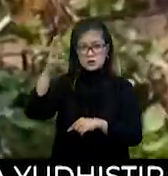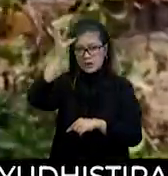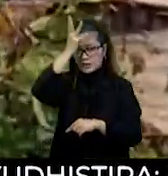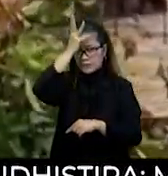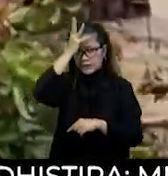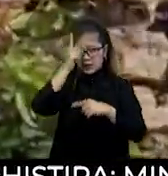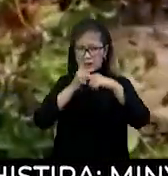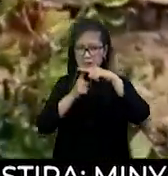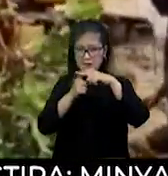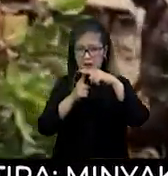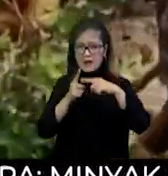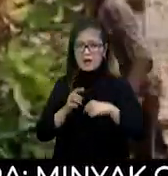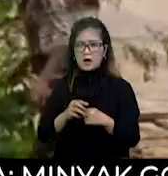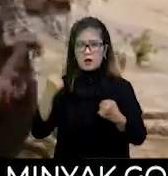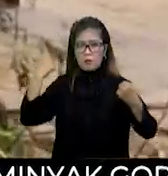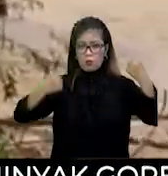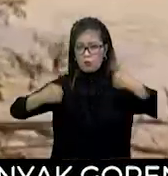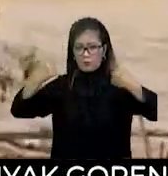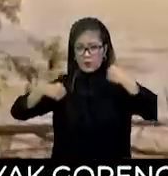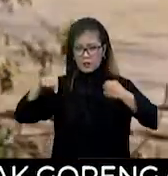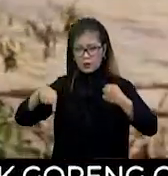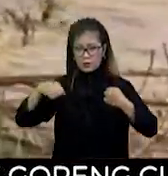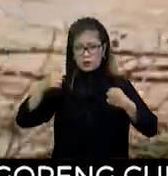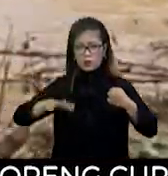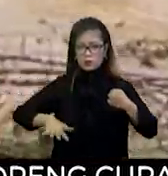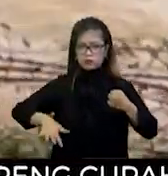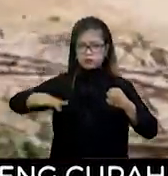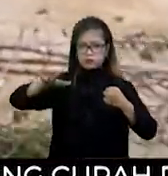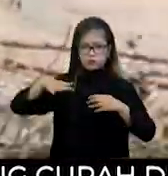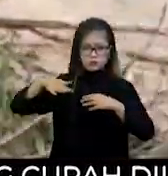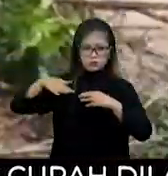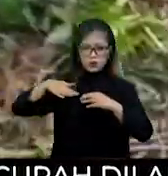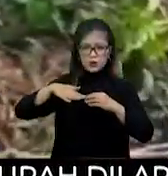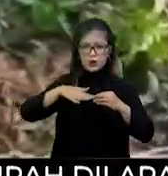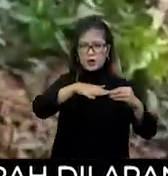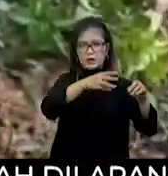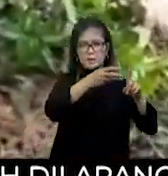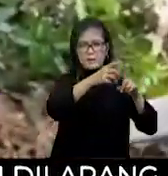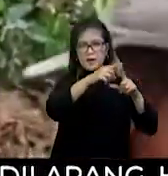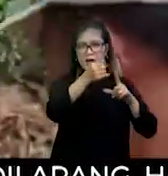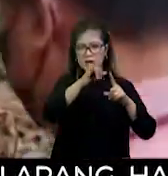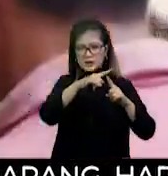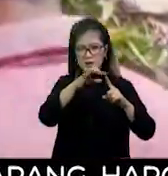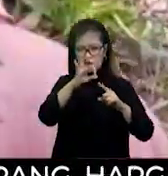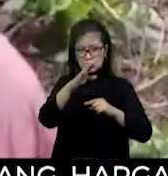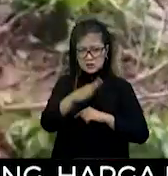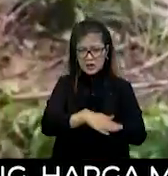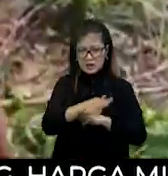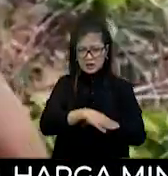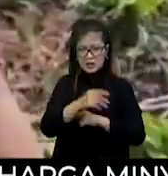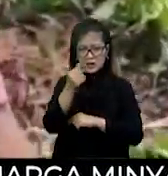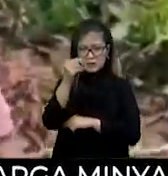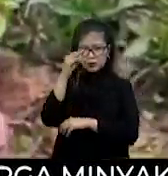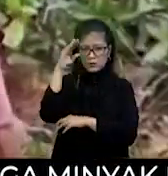Mobil Pasutri tersebut terseret arus banjir di Jalan Main Road, Gunung Bintang Awai, Barito Selatan, Rabu petang. Setelah pencarian